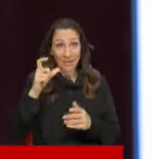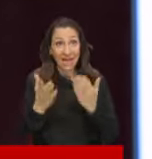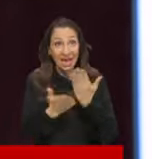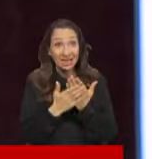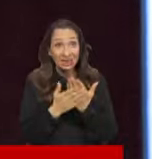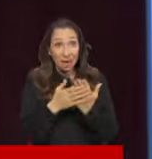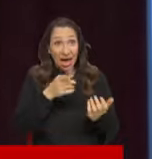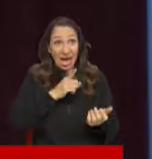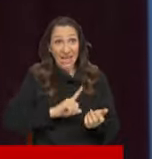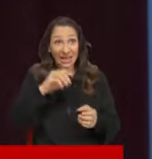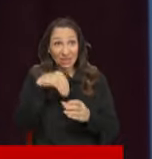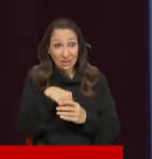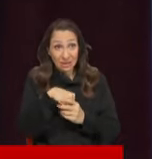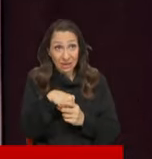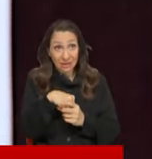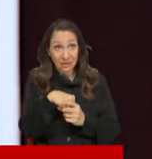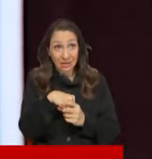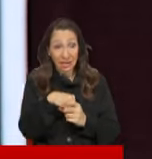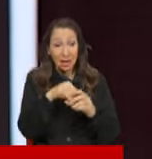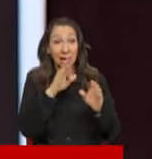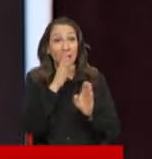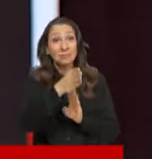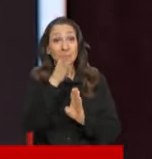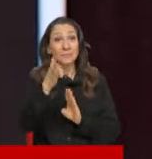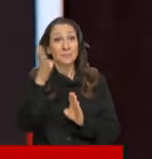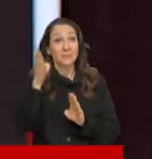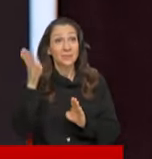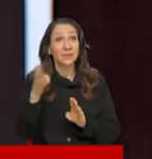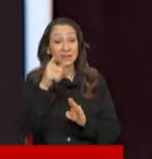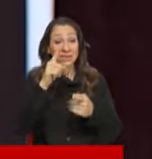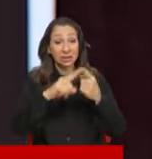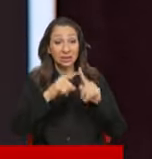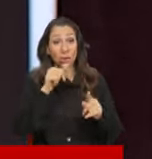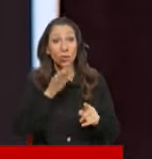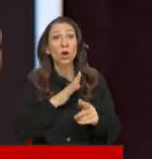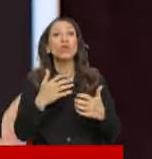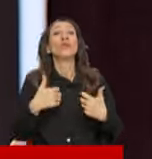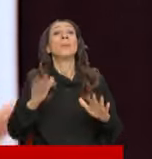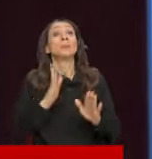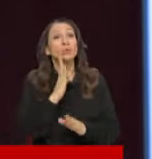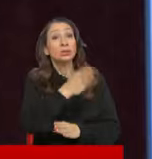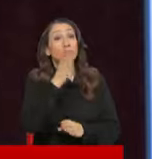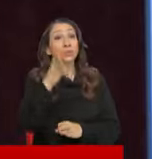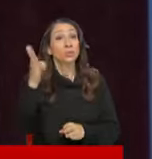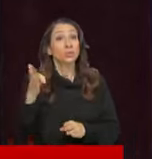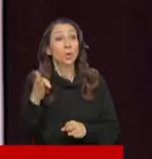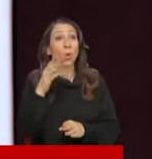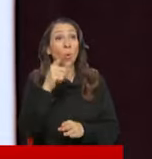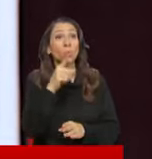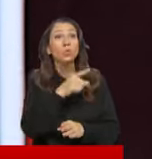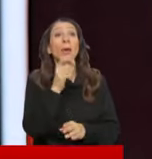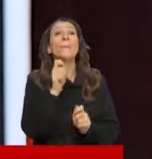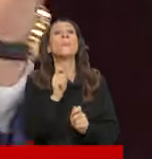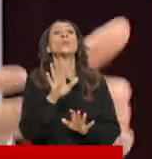yardımcısı adaylığı için kapı kapı Dolaşacaksın Siz Kemal Kılıçdaroğlu'na güvenemiyor muydunuz da kapı kapı dolaşıyordu o bunu